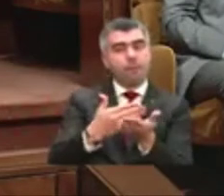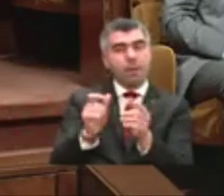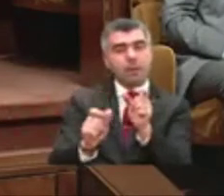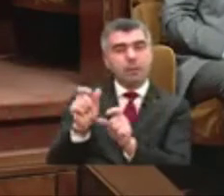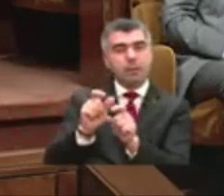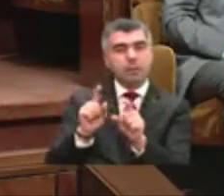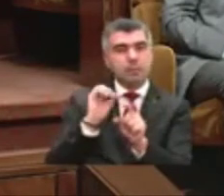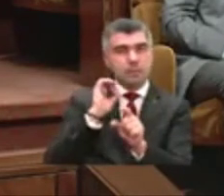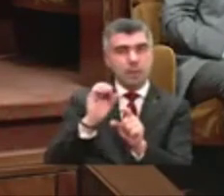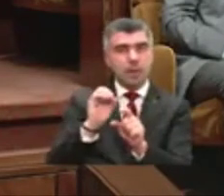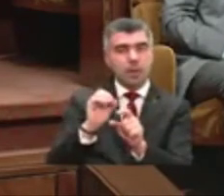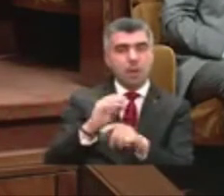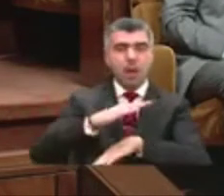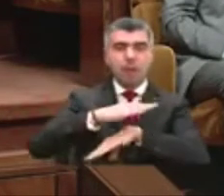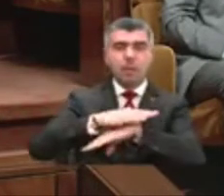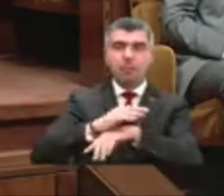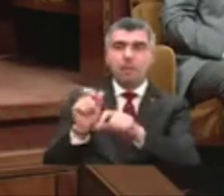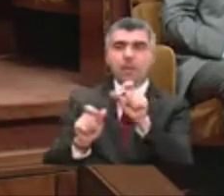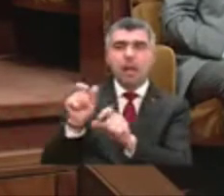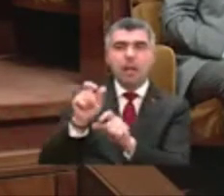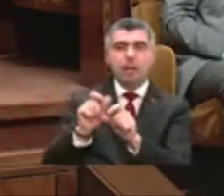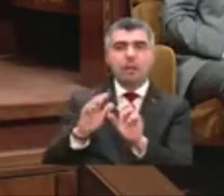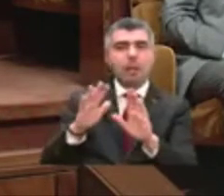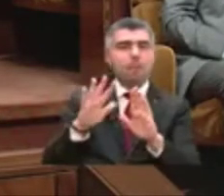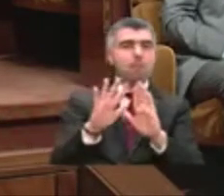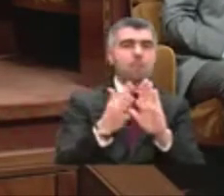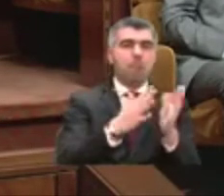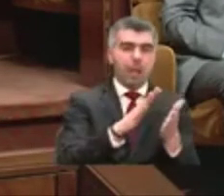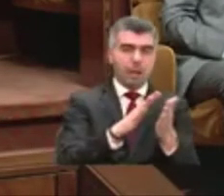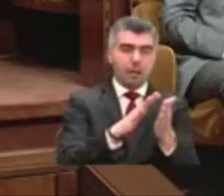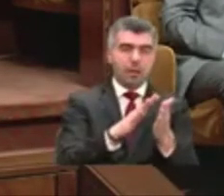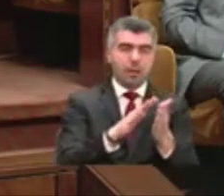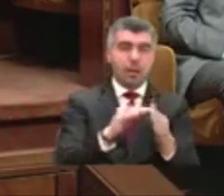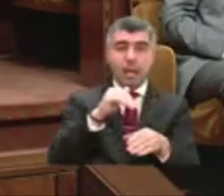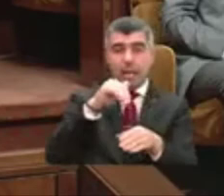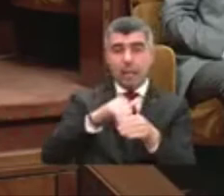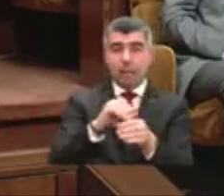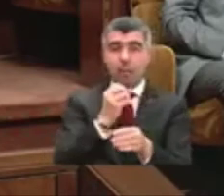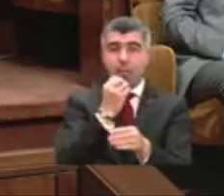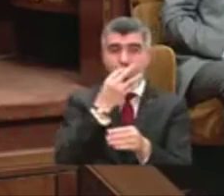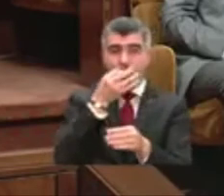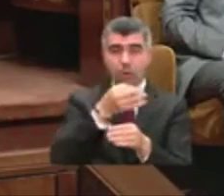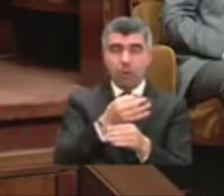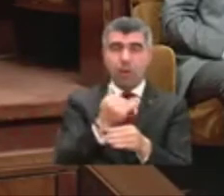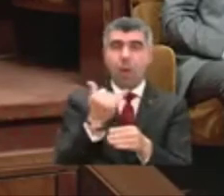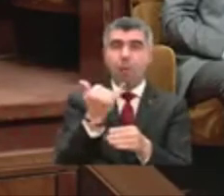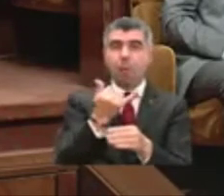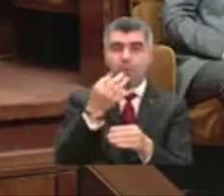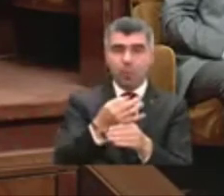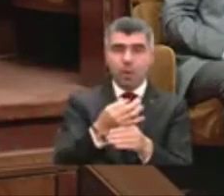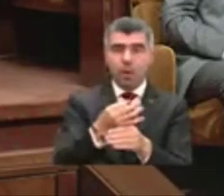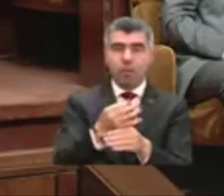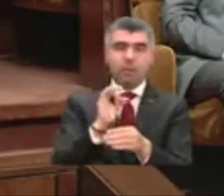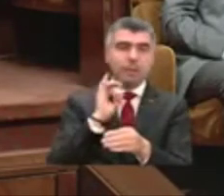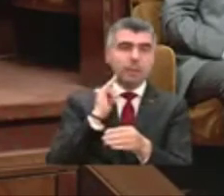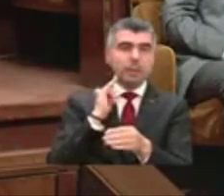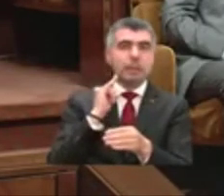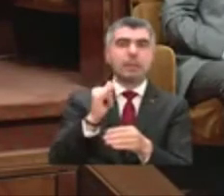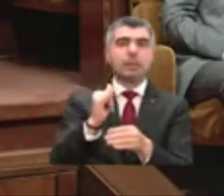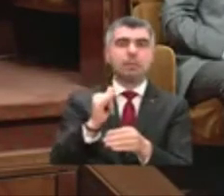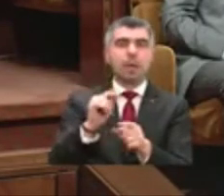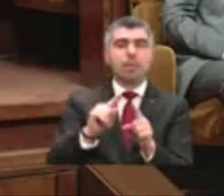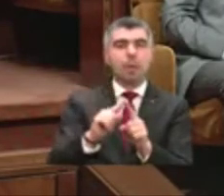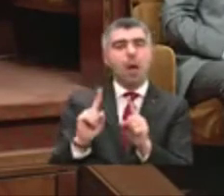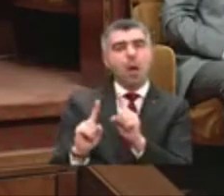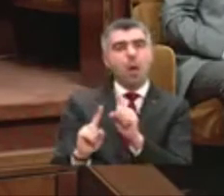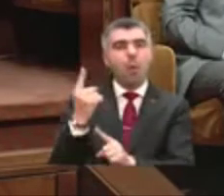واعتماد سلوكيات مراعية للبيئة؟ نحن في الفريق الاشتراكي نرى أن تحقيق الأمن المائي يعد أولوية